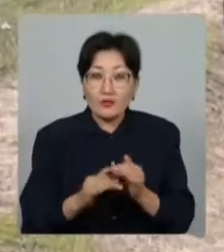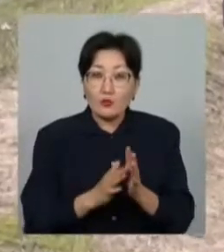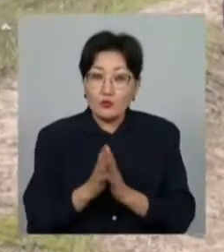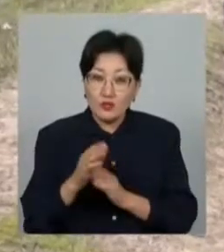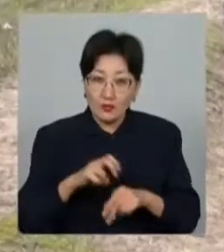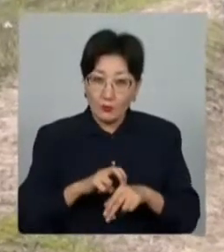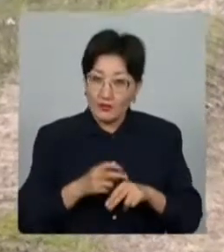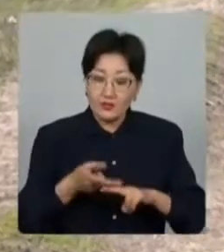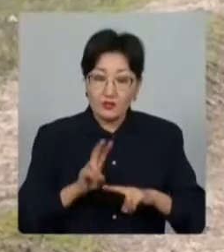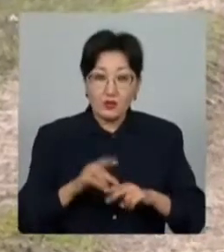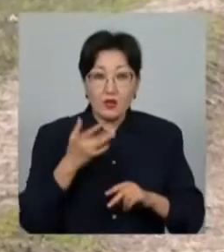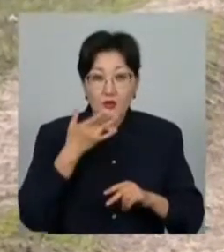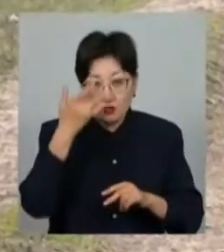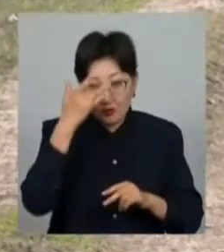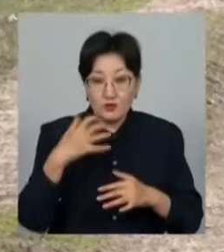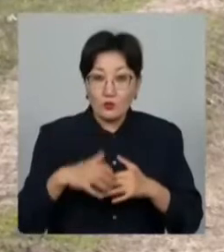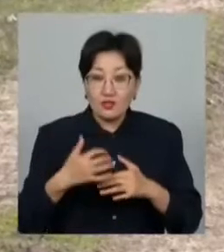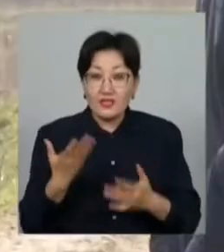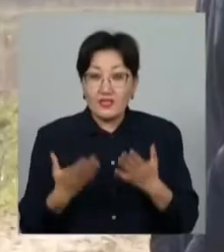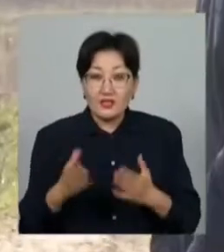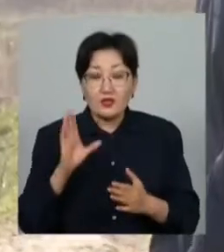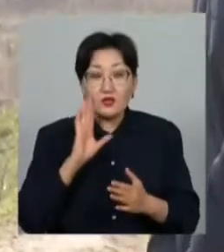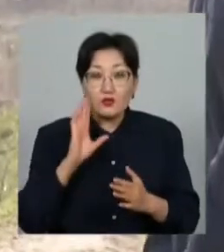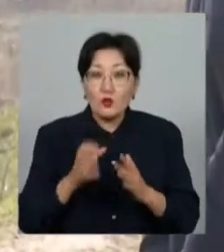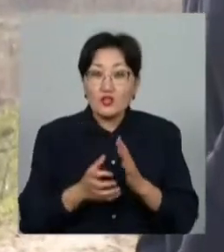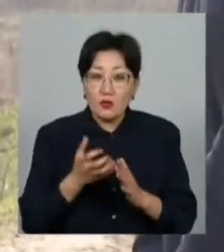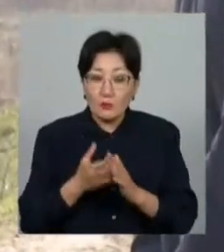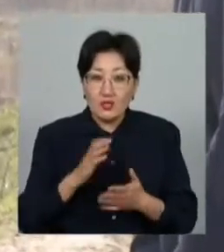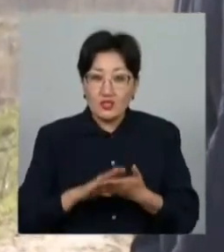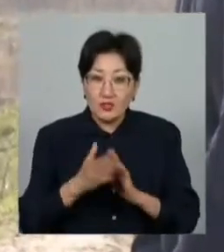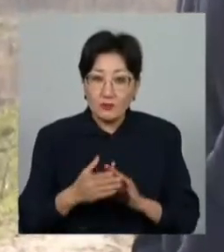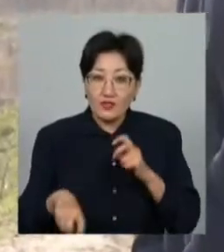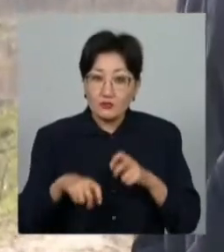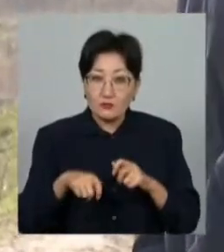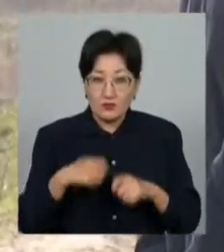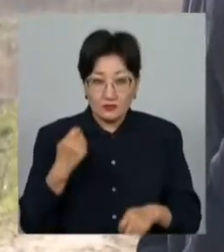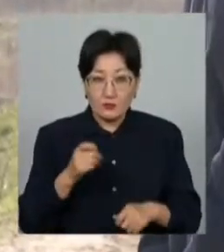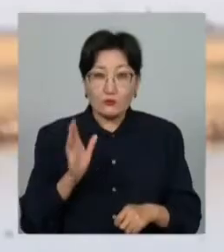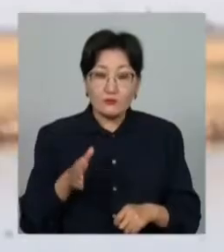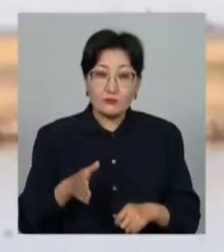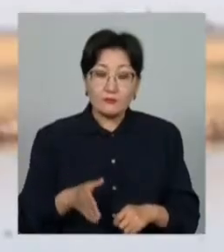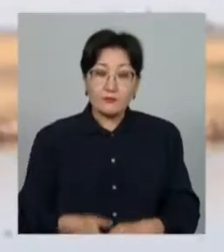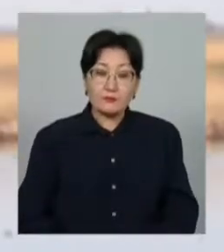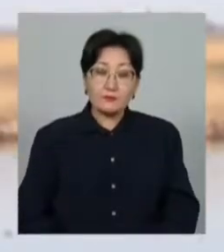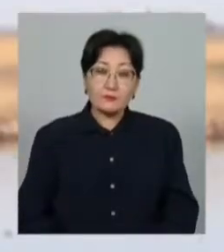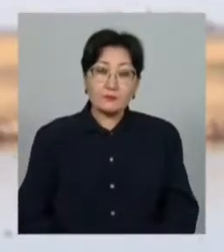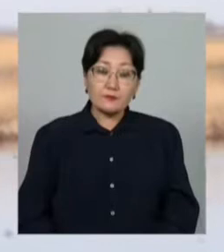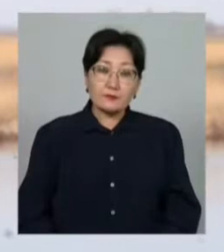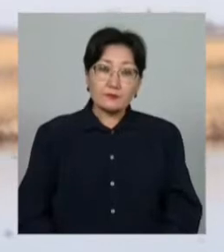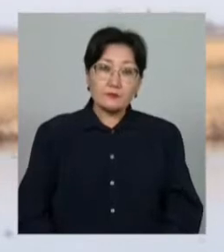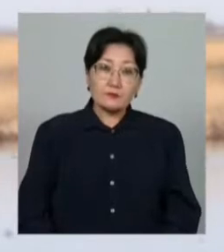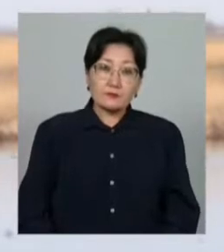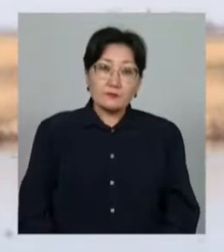отыр. Себебі жаз ортасында су болмаса, шығын үстіне шығын болғалы тұр. С 4 метров у меня